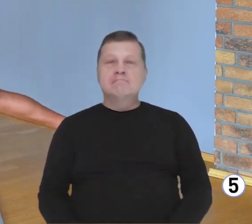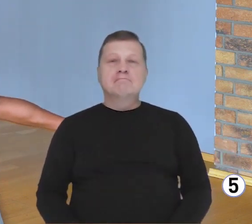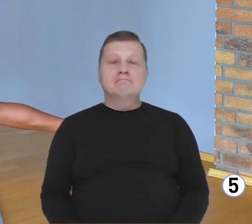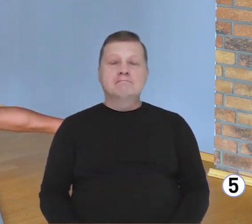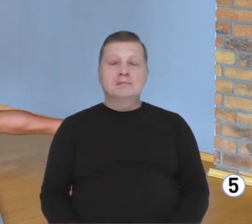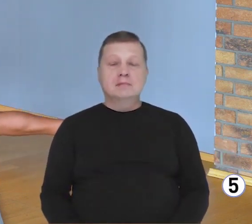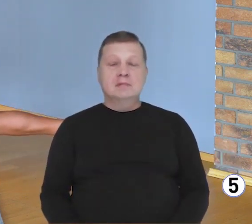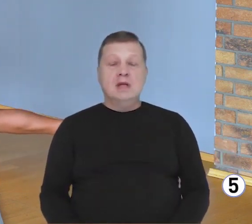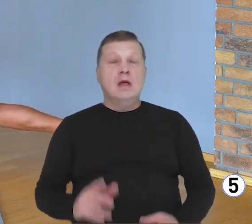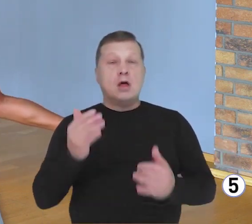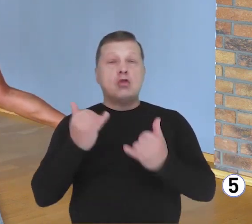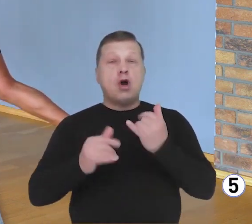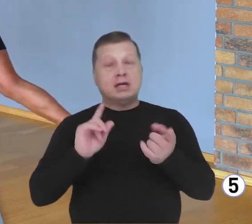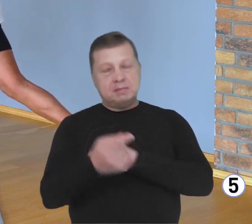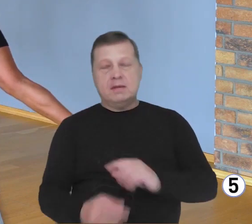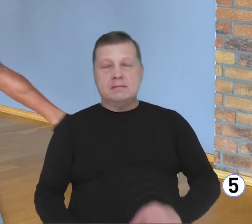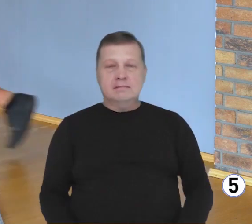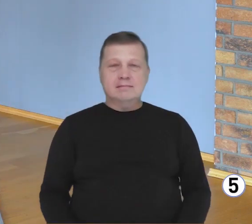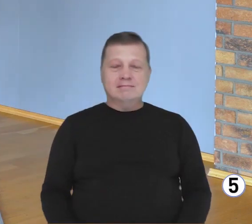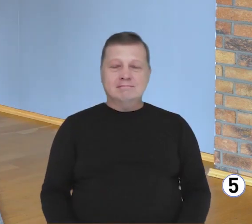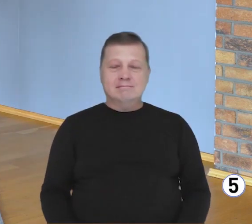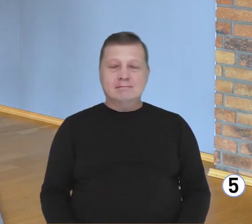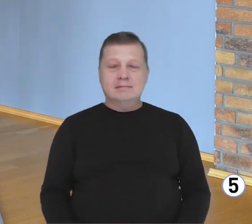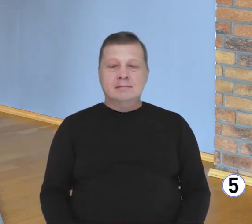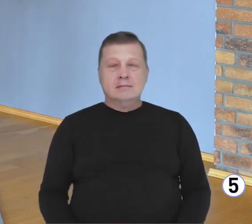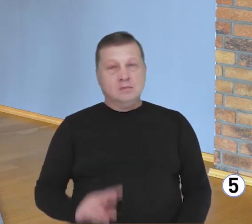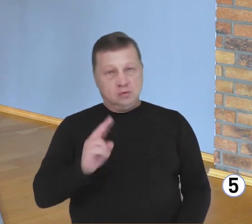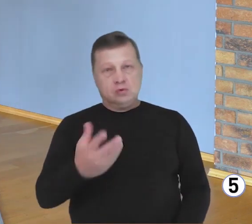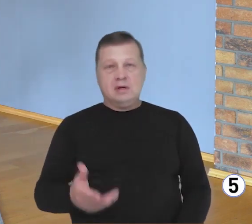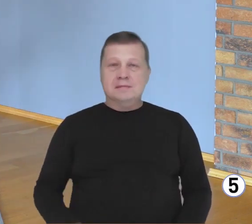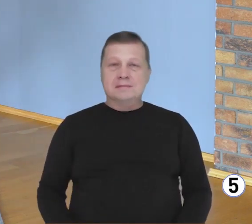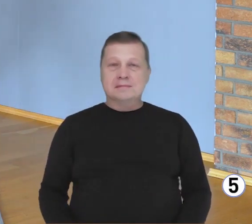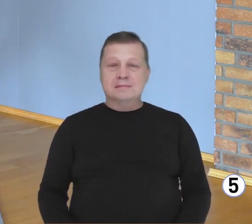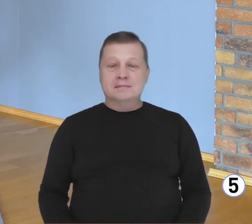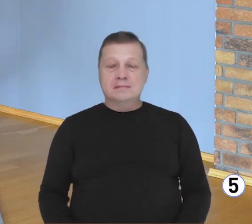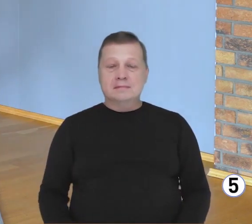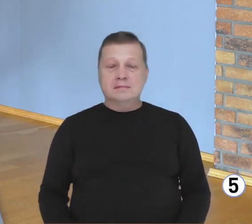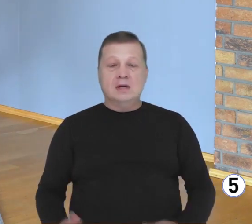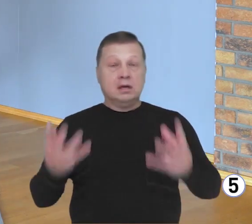Właśnie tak. Zmiana nogi. Druga noga.